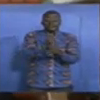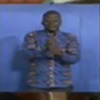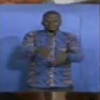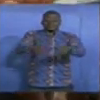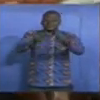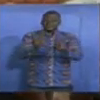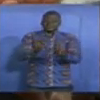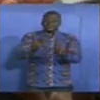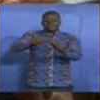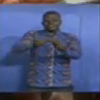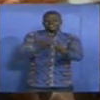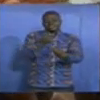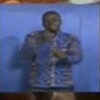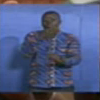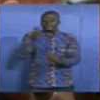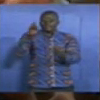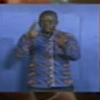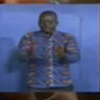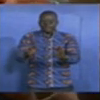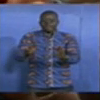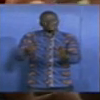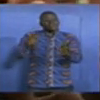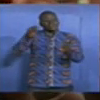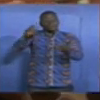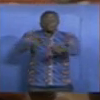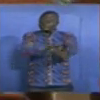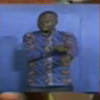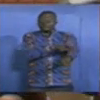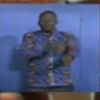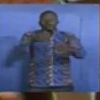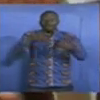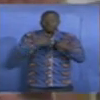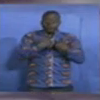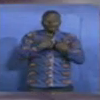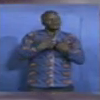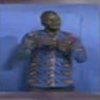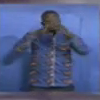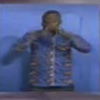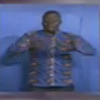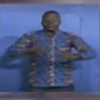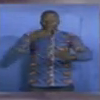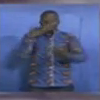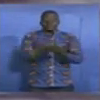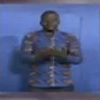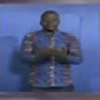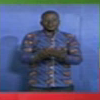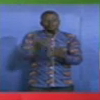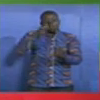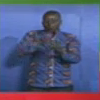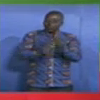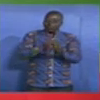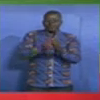chaque Burkinabé à moyen et long terme d'accéder donc à un logement décent. La problématique du